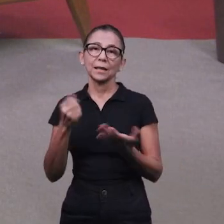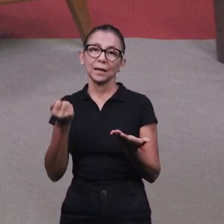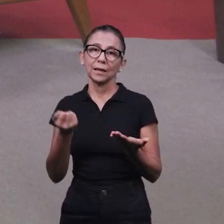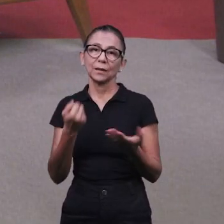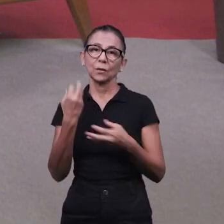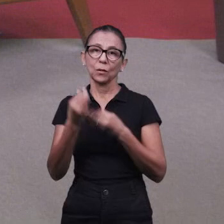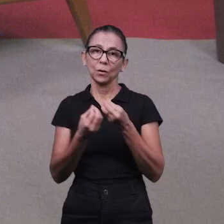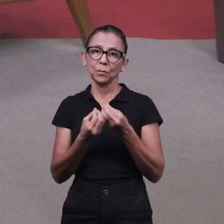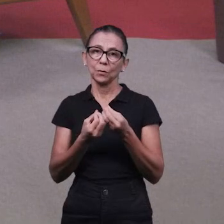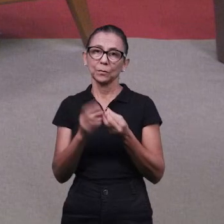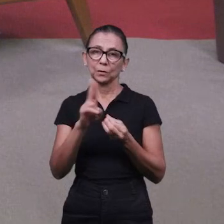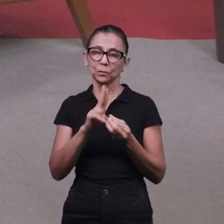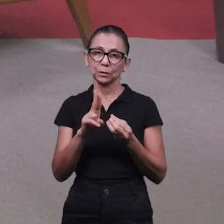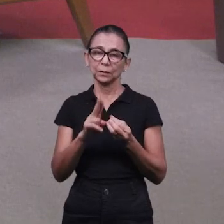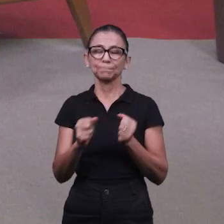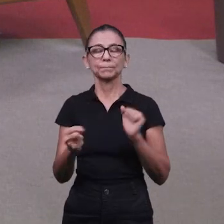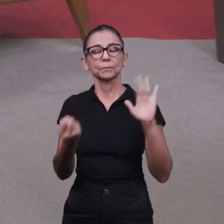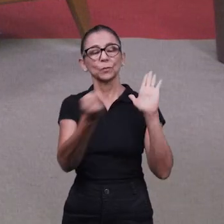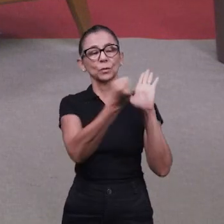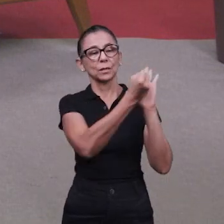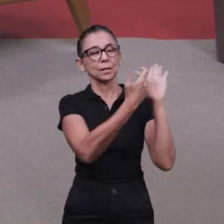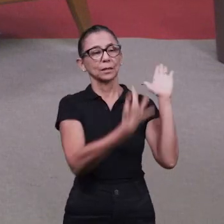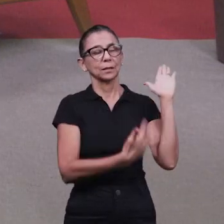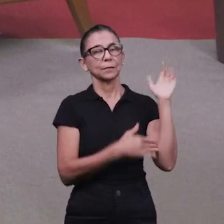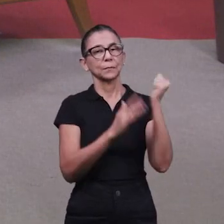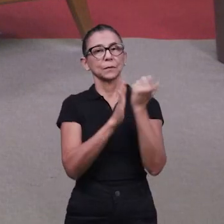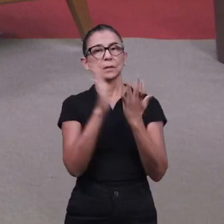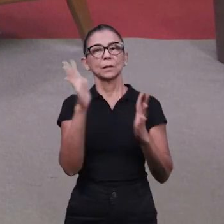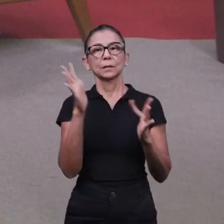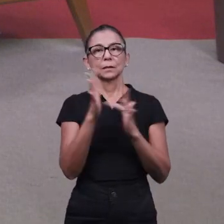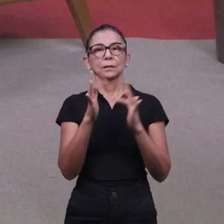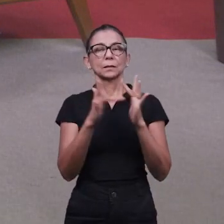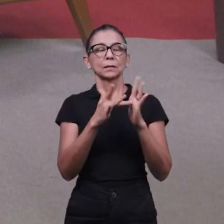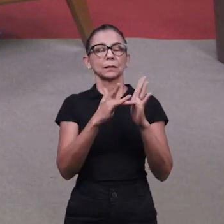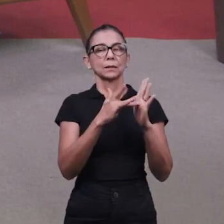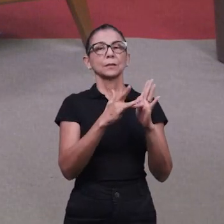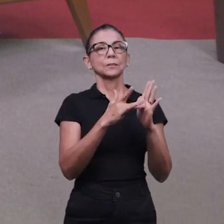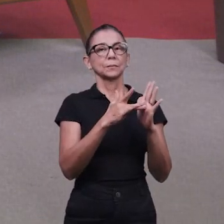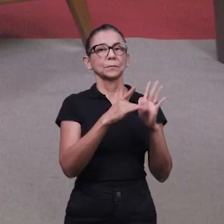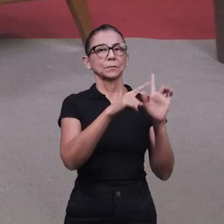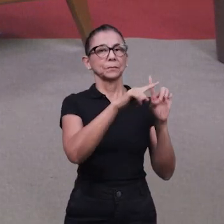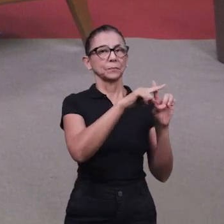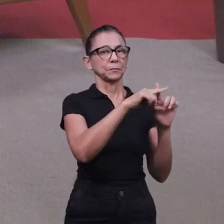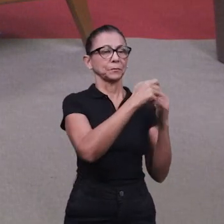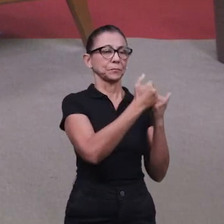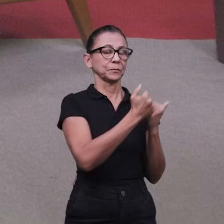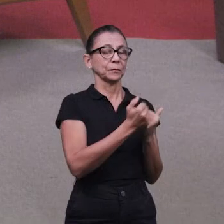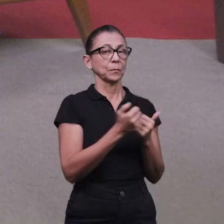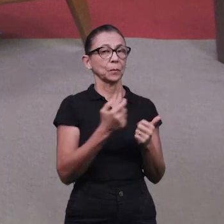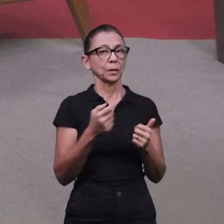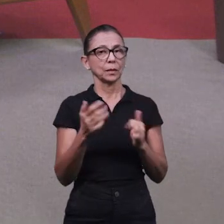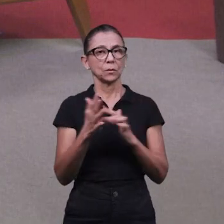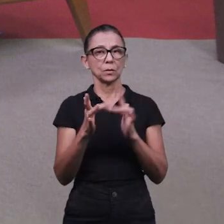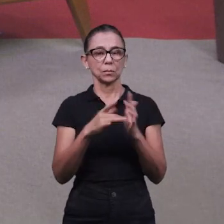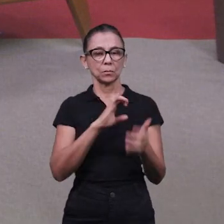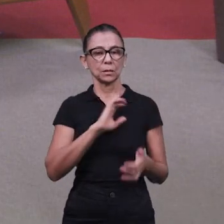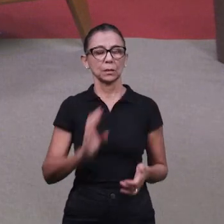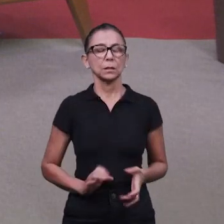sang. Pardonne-les parce qu'ils ne savent pas ce qu'ils font. Jésus-Christ, le juste, c'est que lui qui peut nous